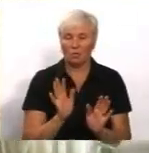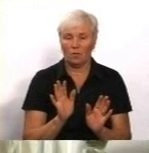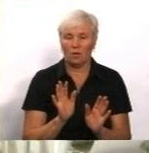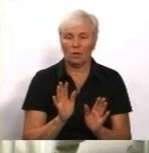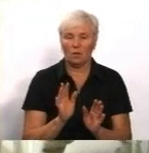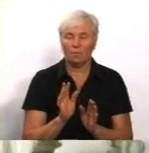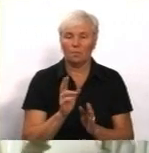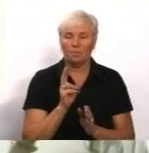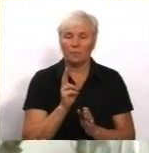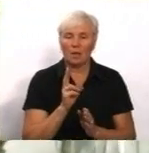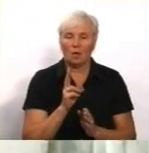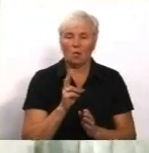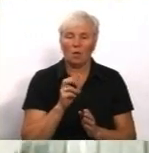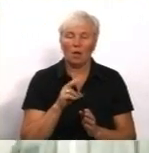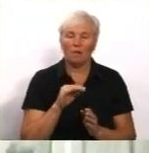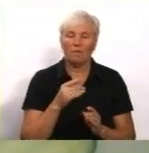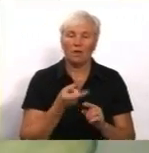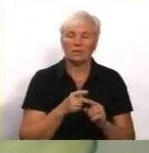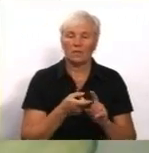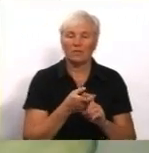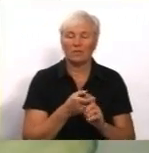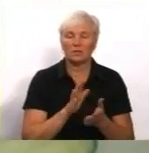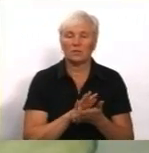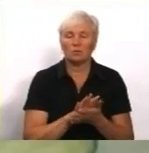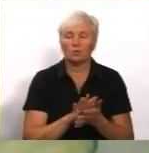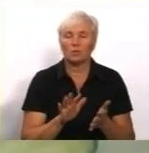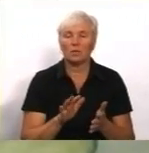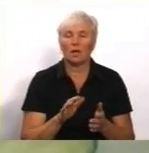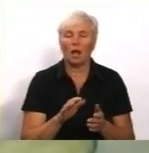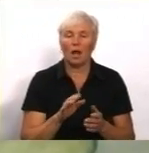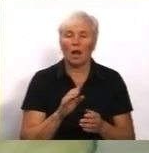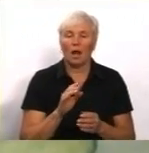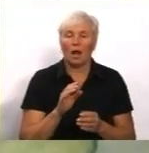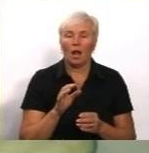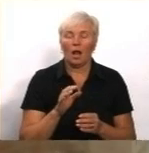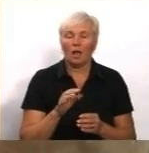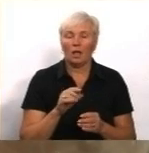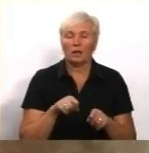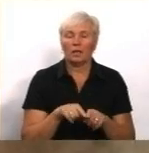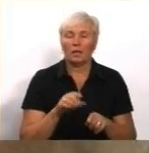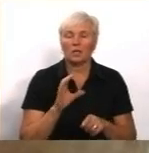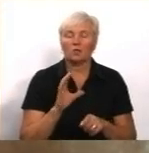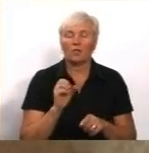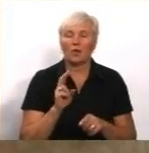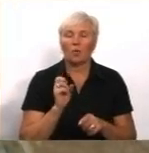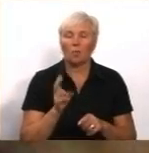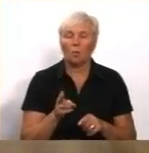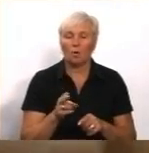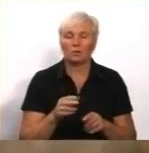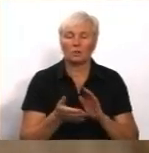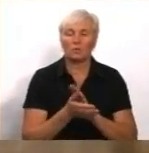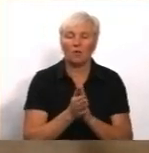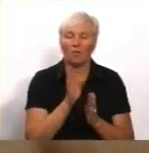це, що можливе, вірусне забруднення і на одному з них стафілококк. На сьогоднішній день стан водойми,